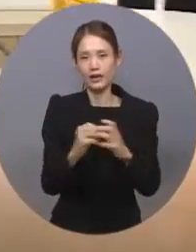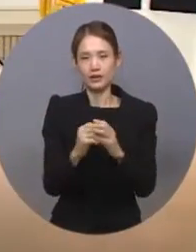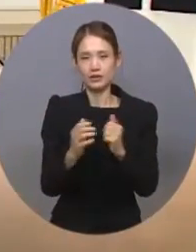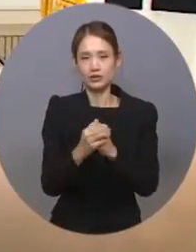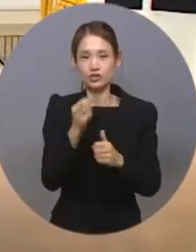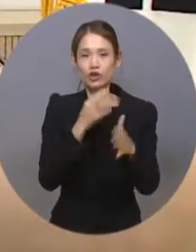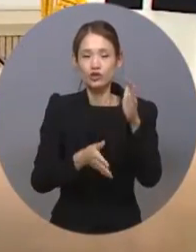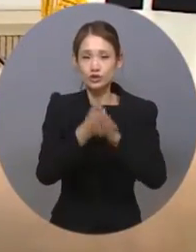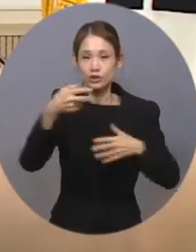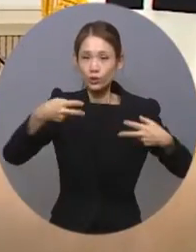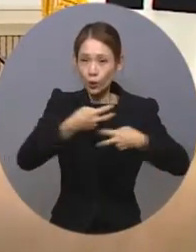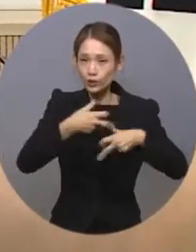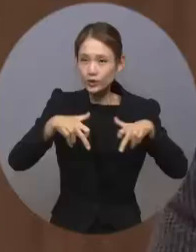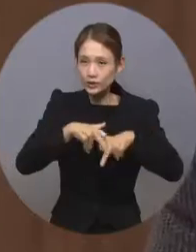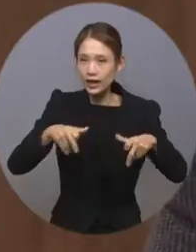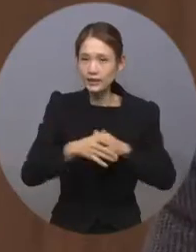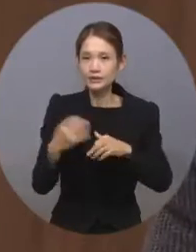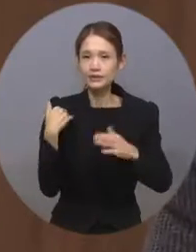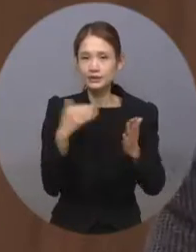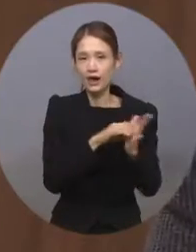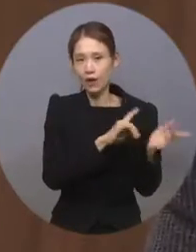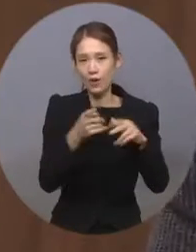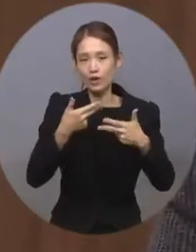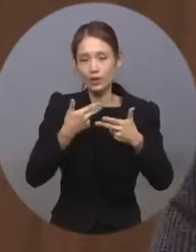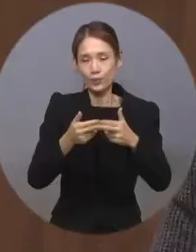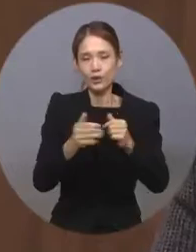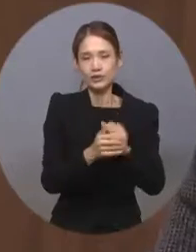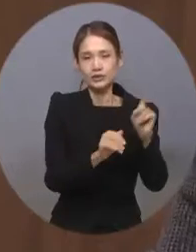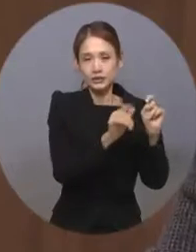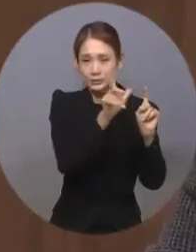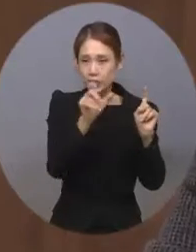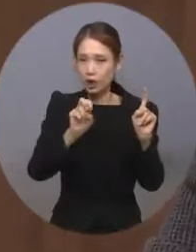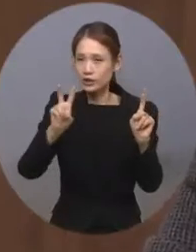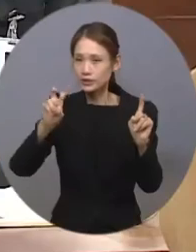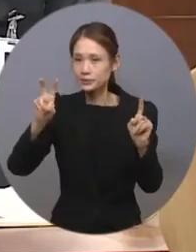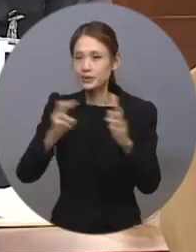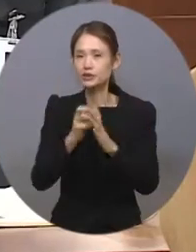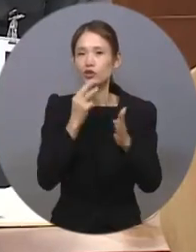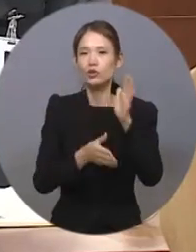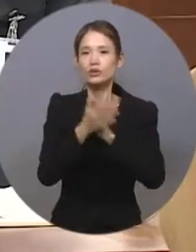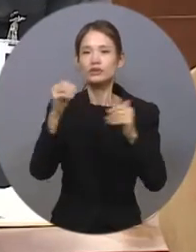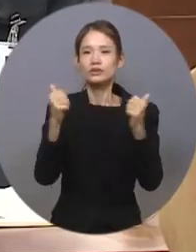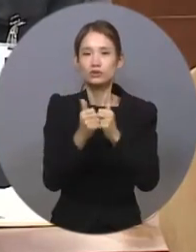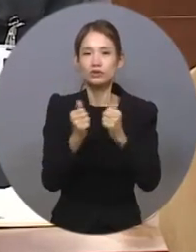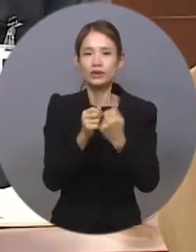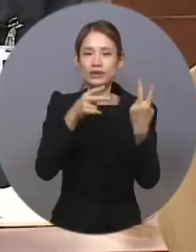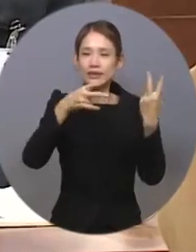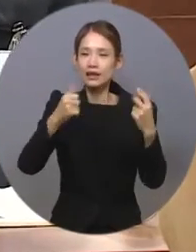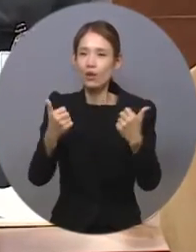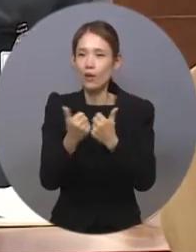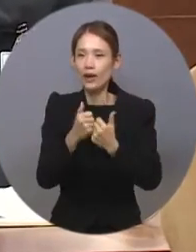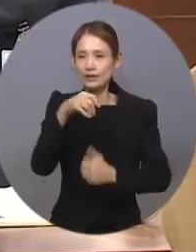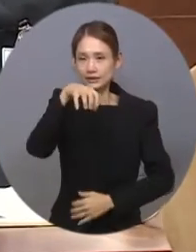서울시 교통장애인 자활협회는 지난 11월 22일 서울시의회 제2대 회의실에서